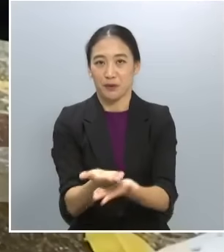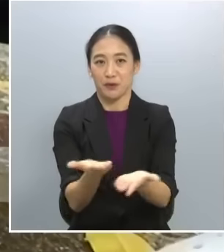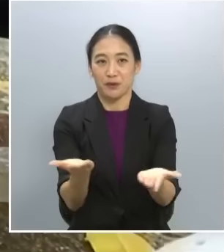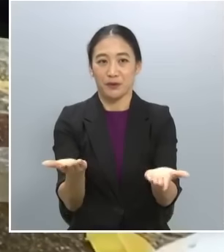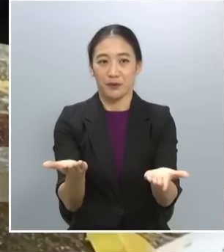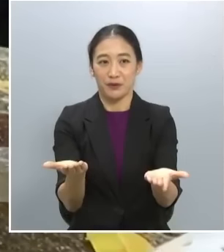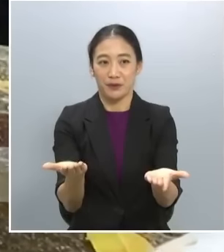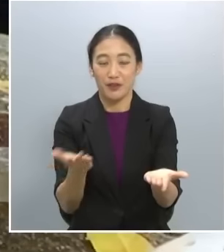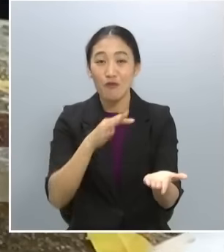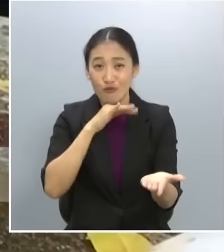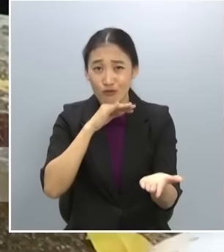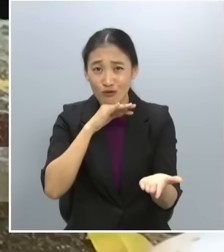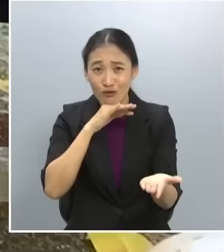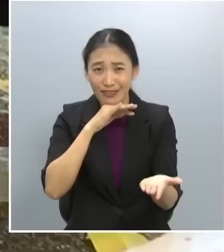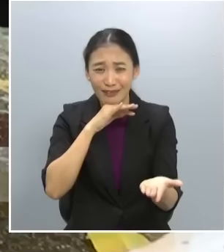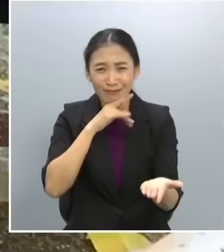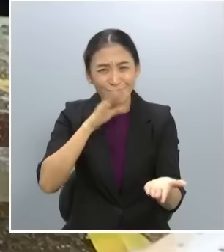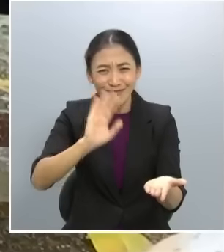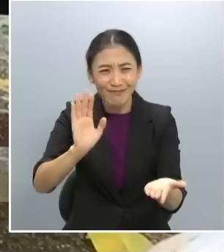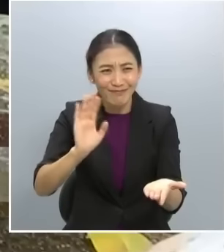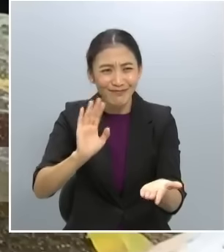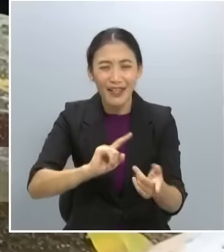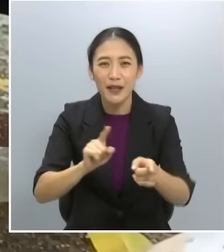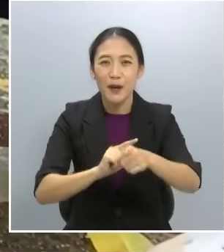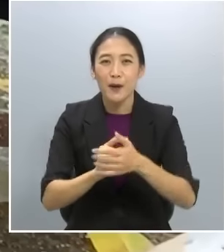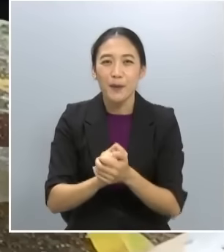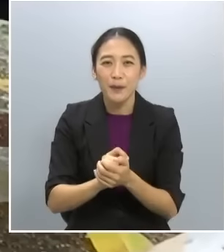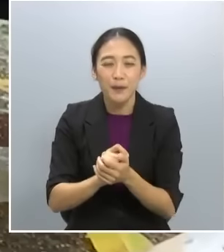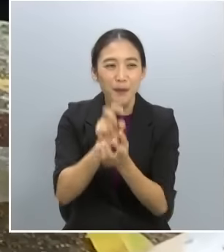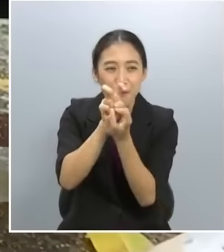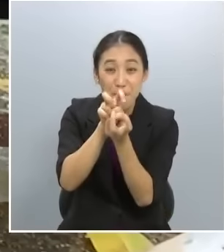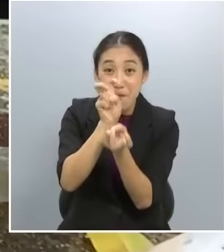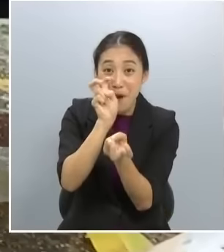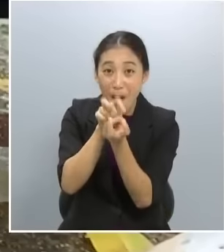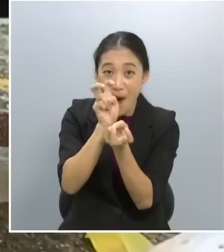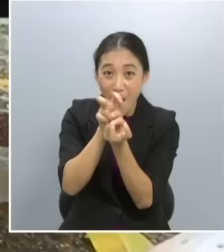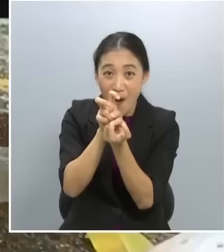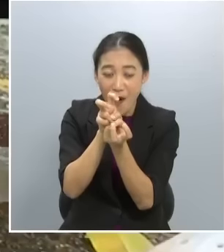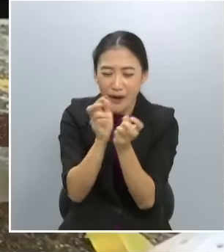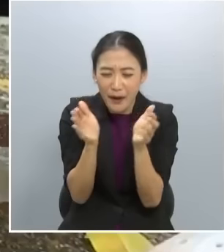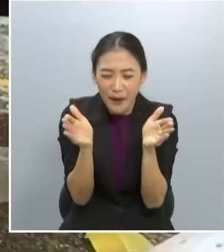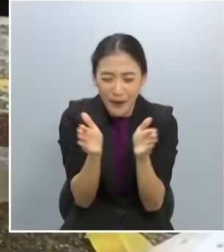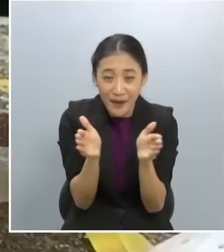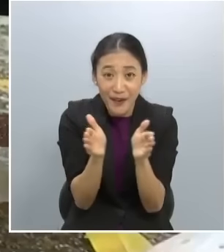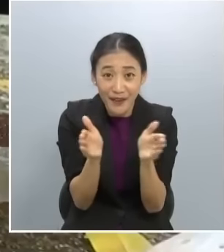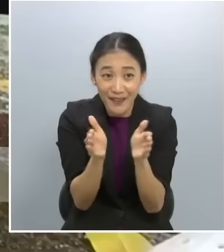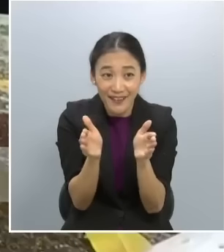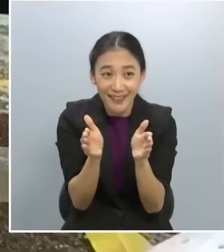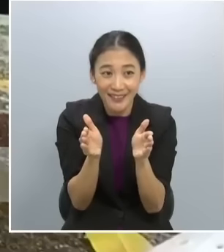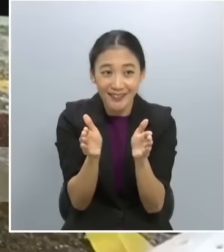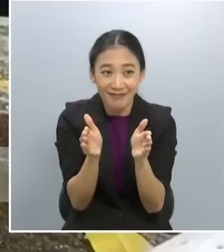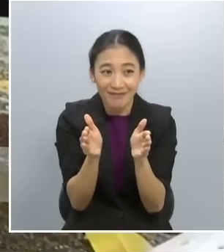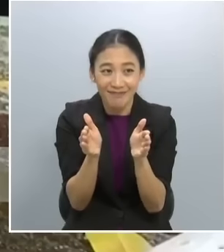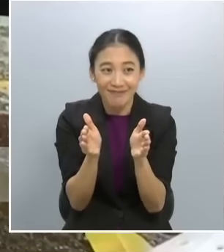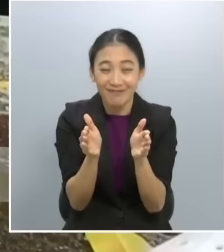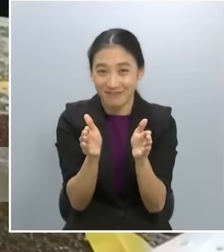าหมูเด้งลูกฮิปโปแคระตัวนี้เนี่ยดีดทั้งวันเพราะเราเห็นตามคลิป ใช่ค่ะ แต่ในความจ